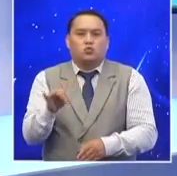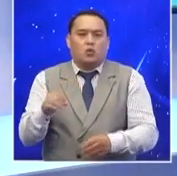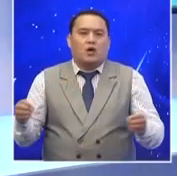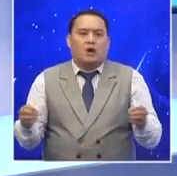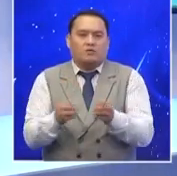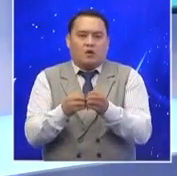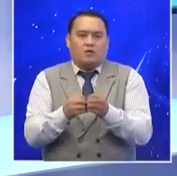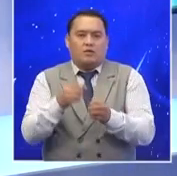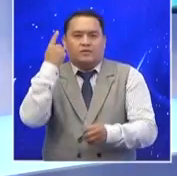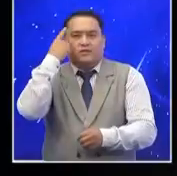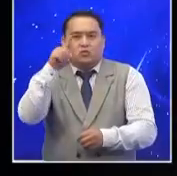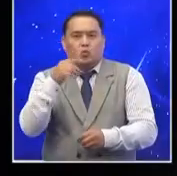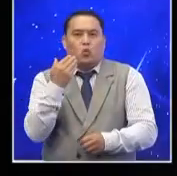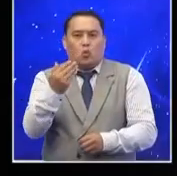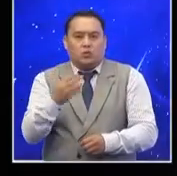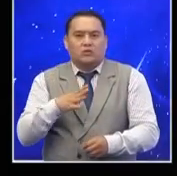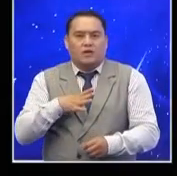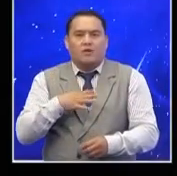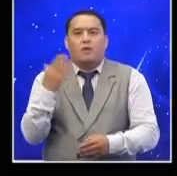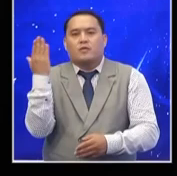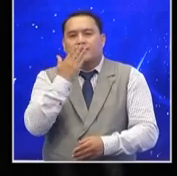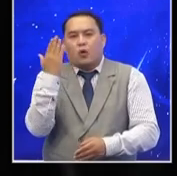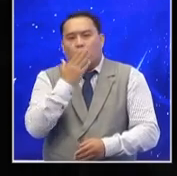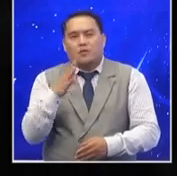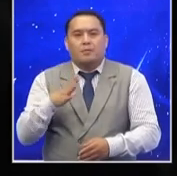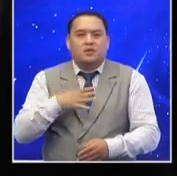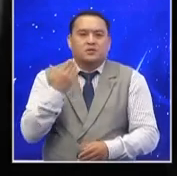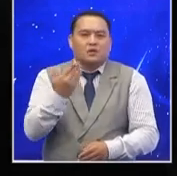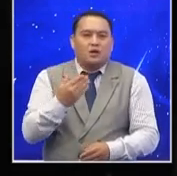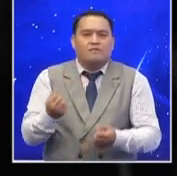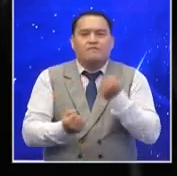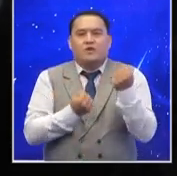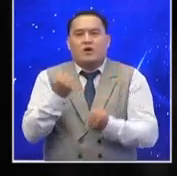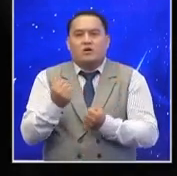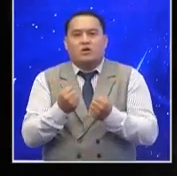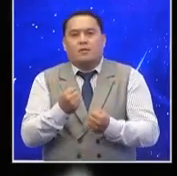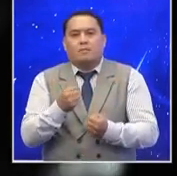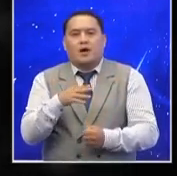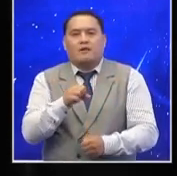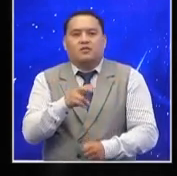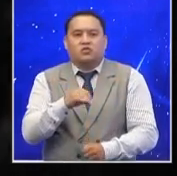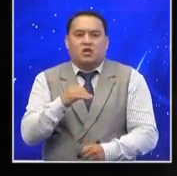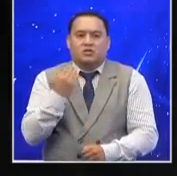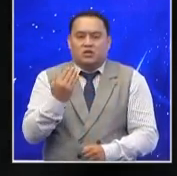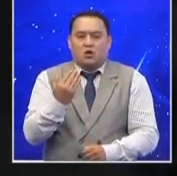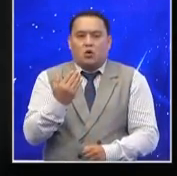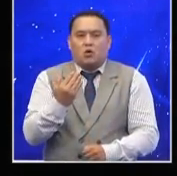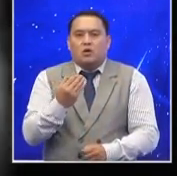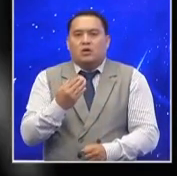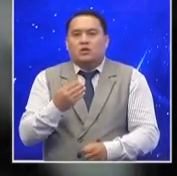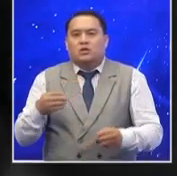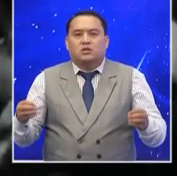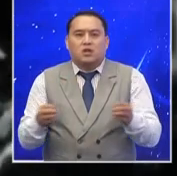автокатастрофе. По замыслу режиссера сюжетной линии главным героем картины станет водитель «Икаруса» Павел Шелест. На раскаленной